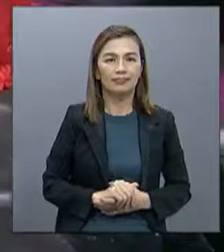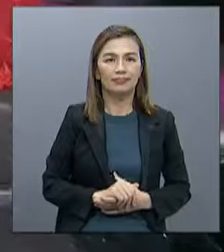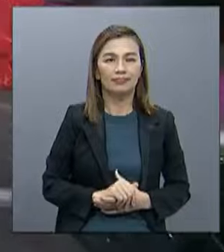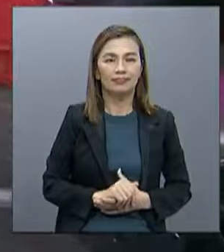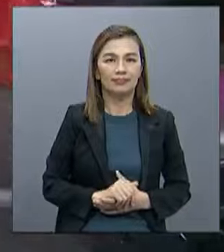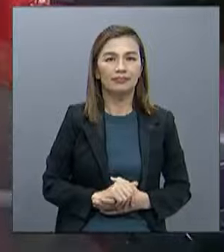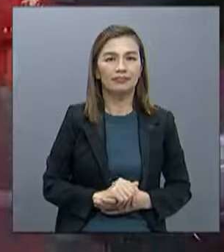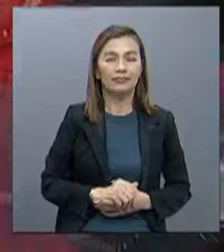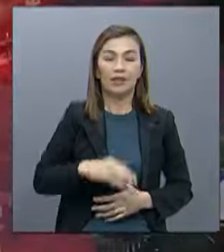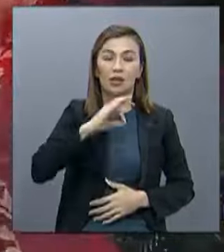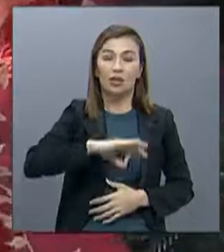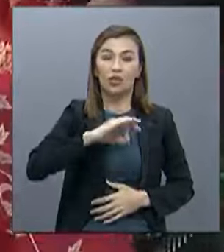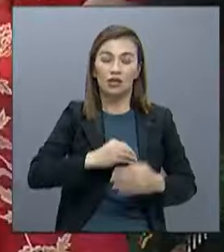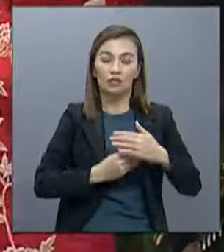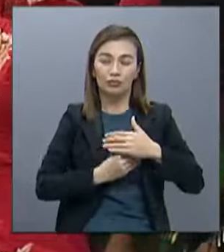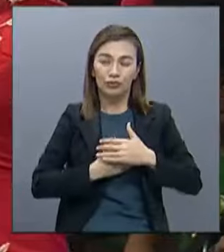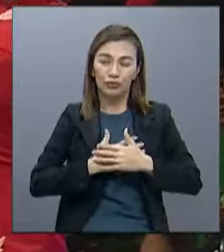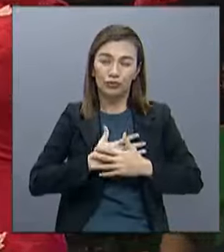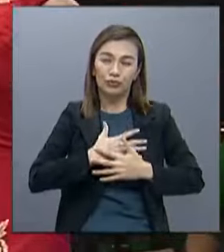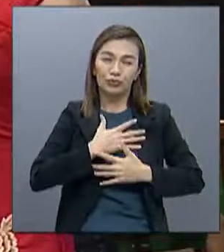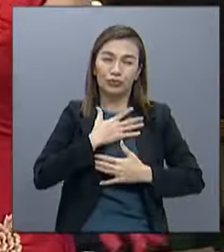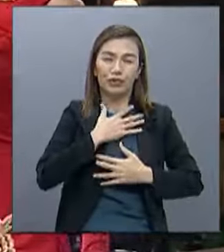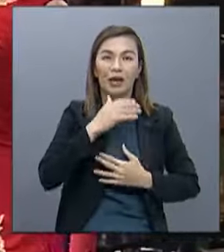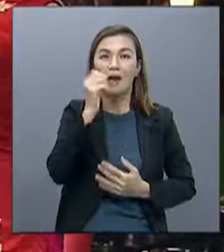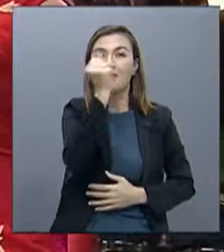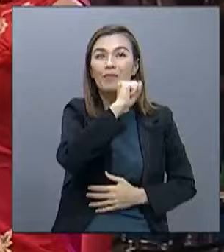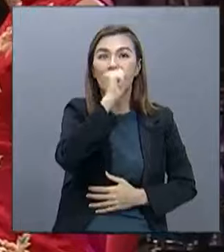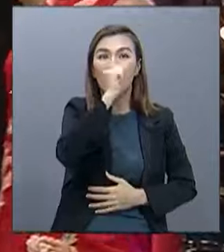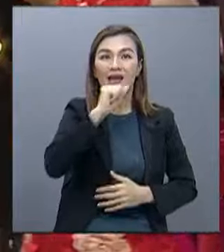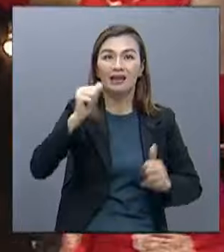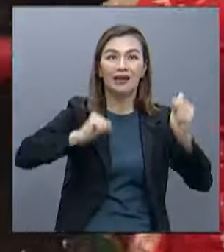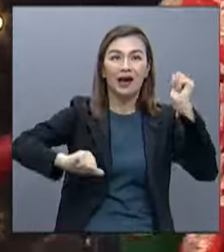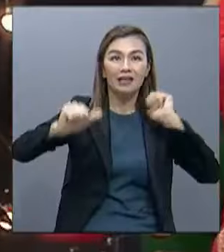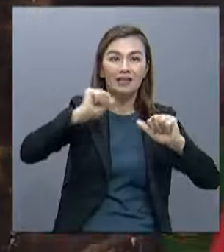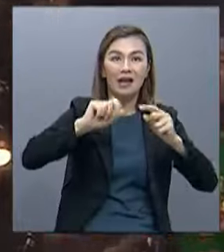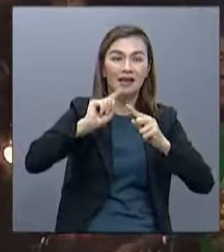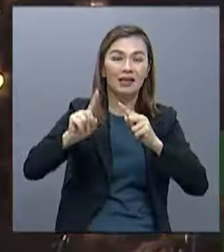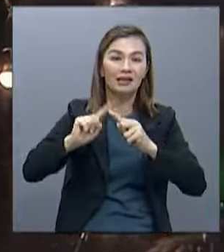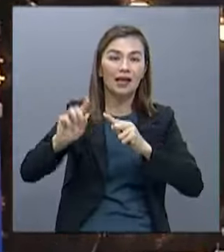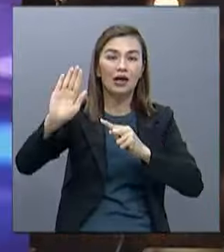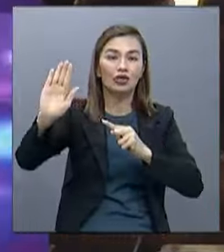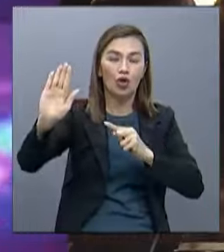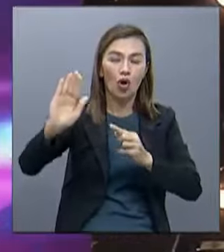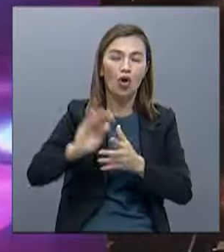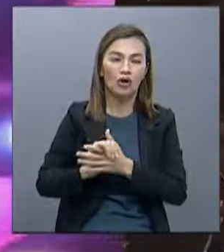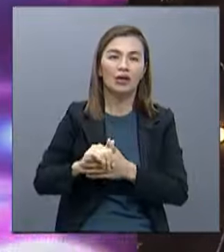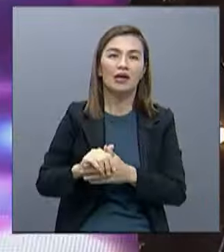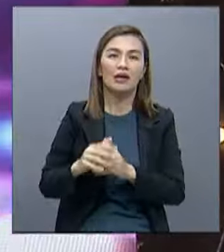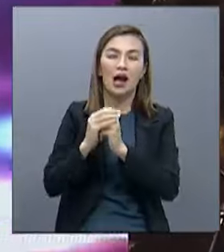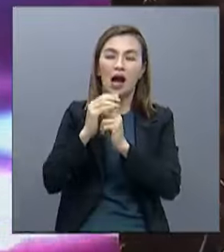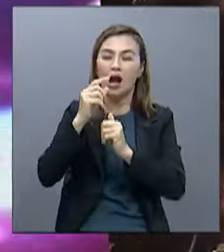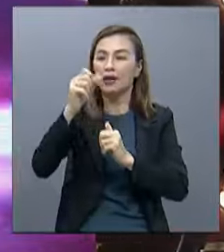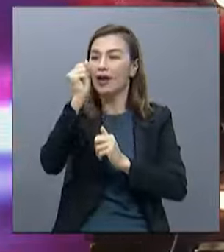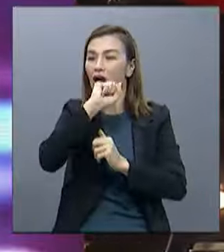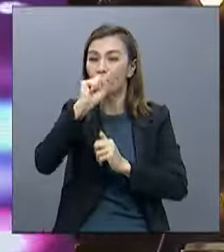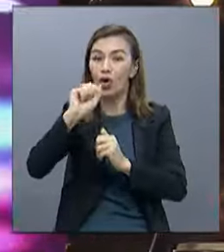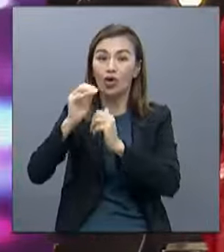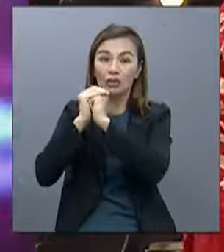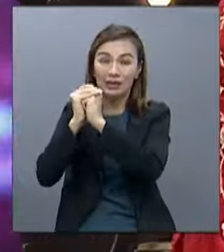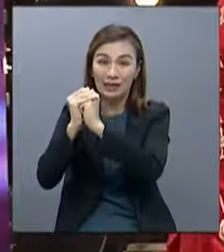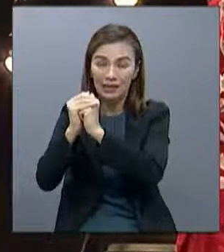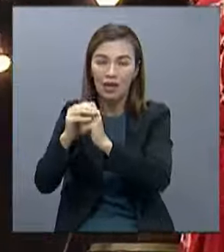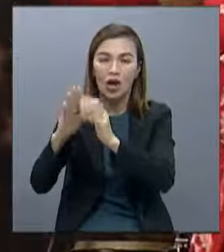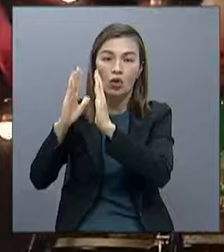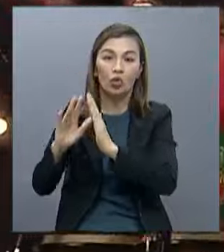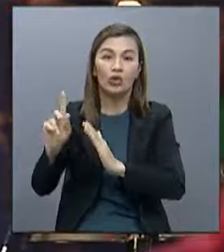ความประทับใจและความทรงจำจากบทเพลงสู่การตามหาเรื่องราวของเติ้งลี่จุนไม่ได้มีเพียงอิงชิสาเท่านั้นหากยังรวมถึงศิล